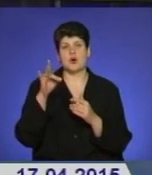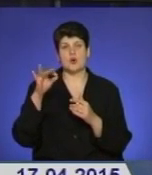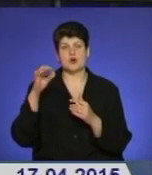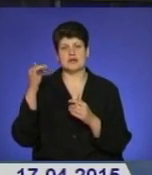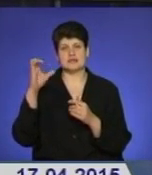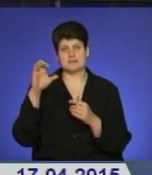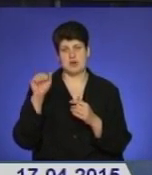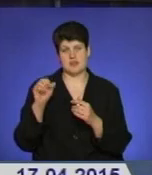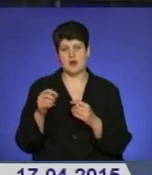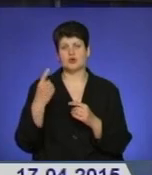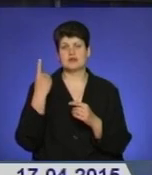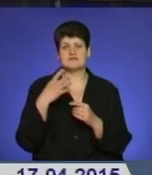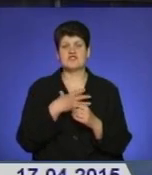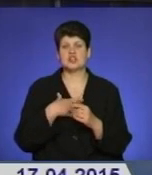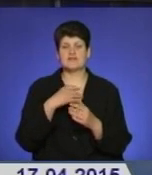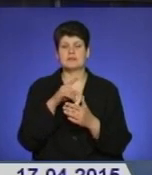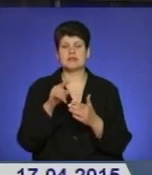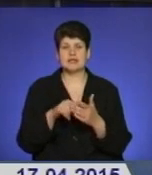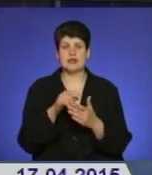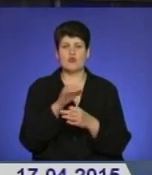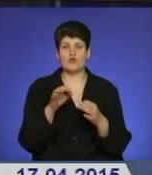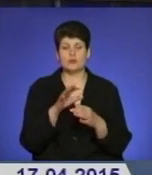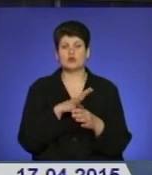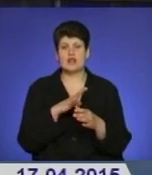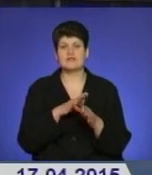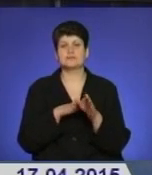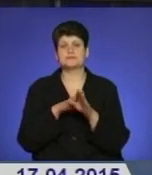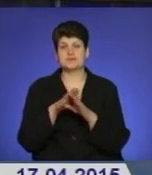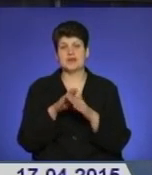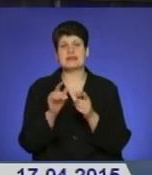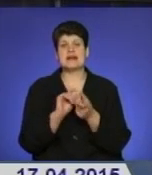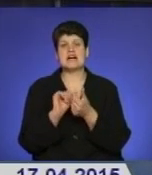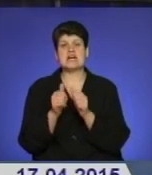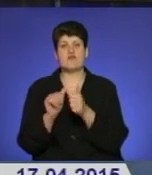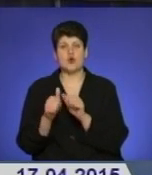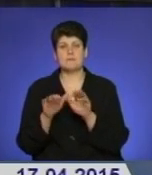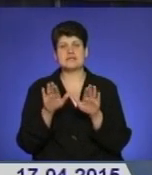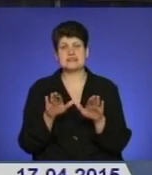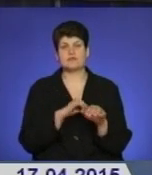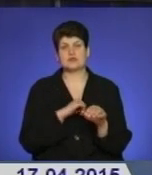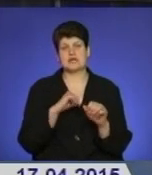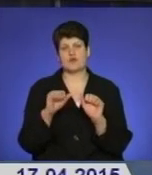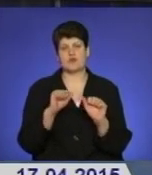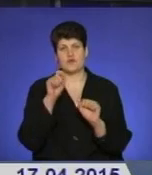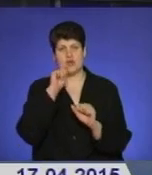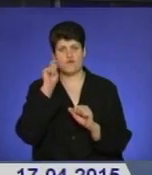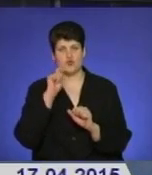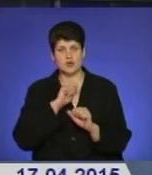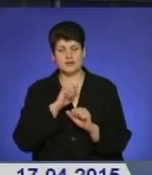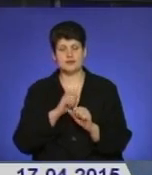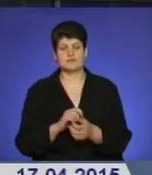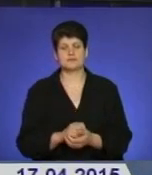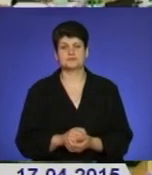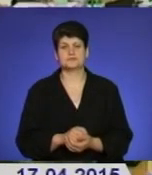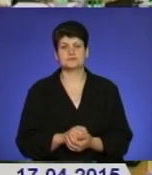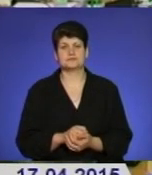Одним з важливих питань, які обговорювали, була реалізація реформ місцевого самоврядування в Україні. Детальніше далі.